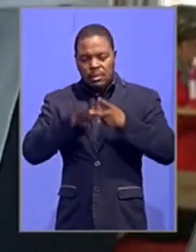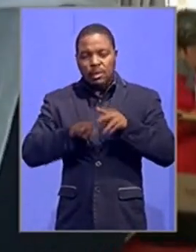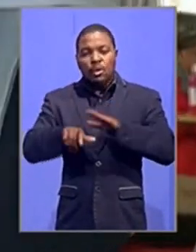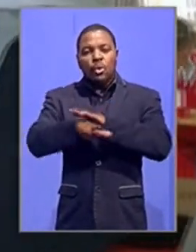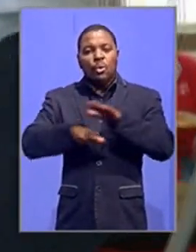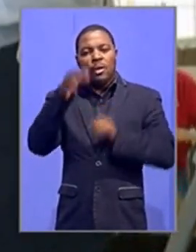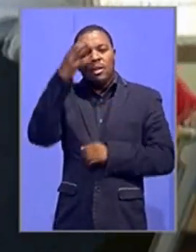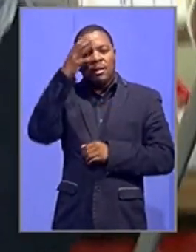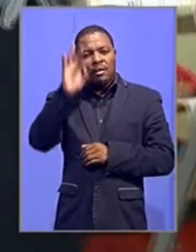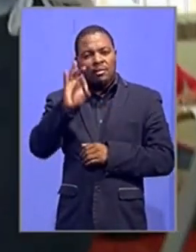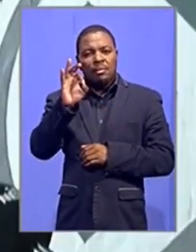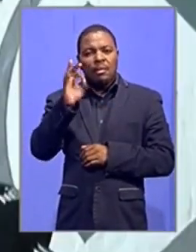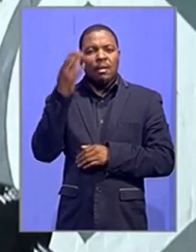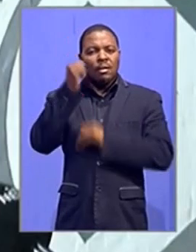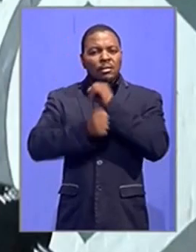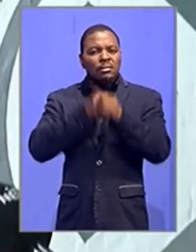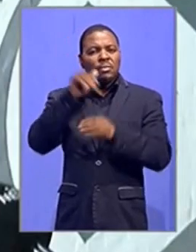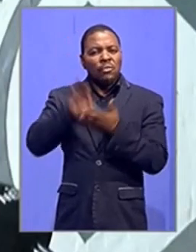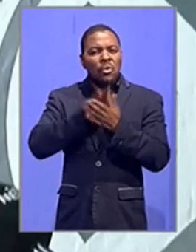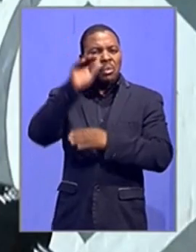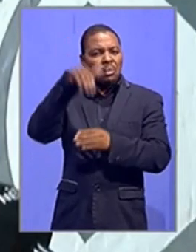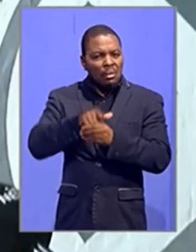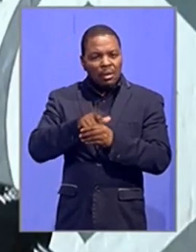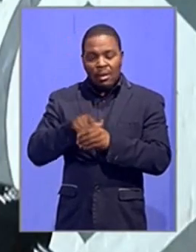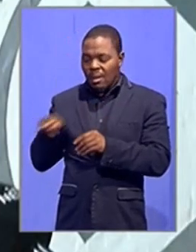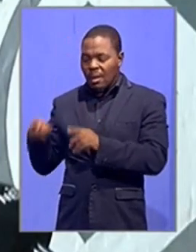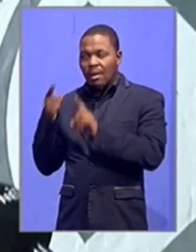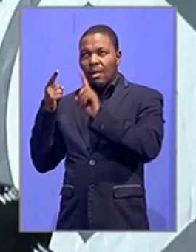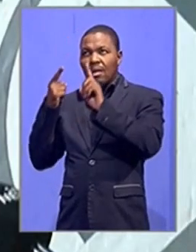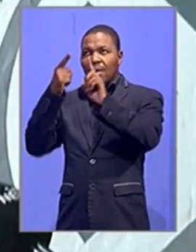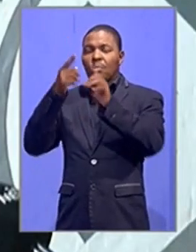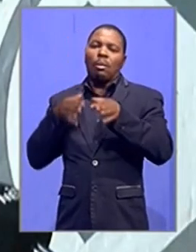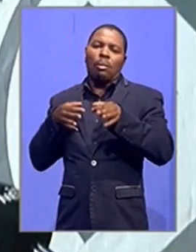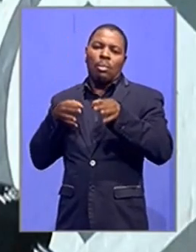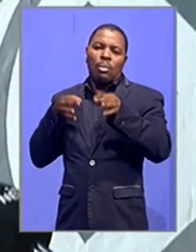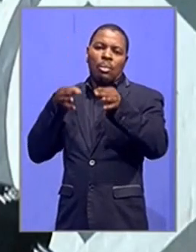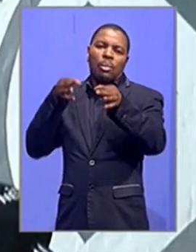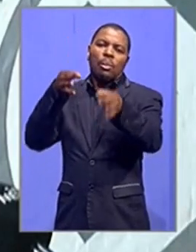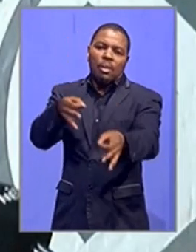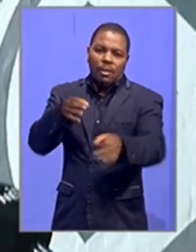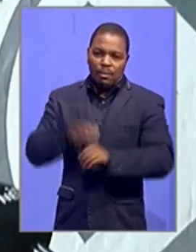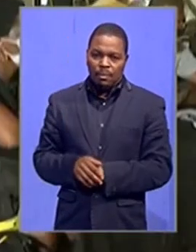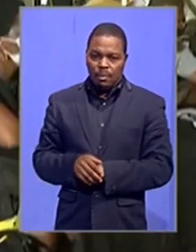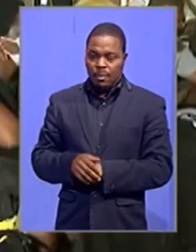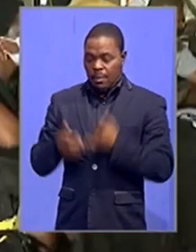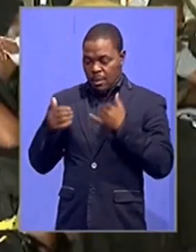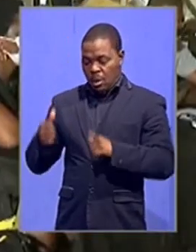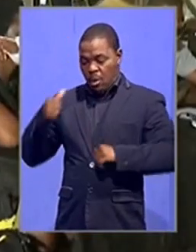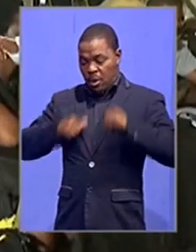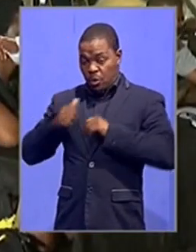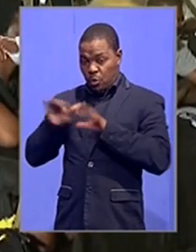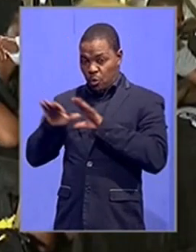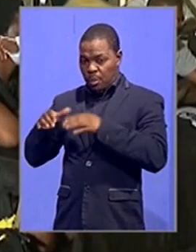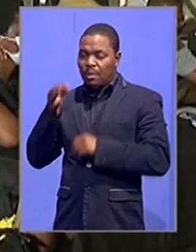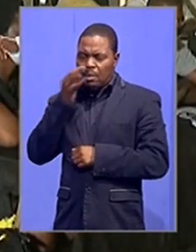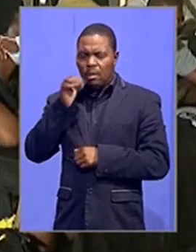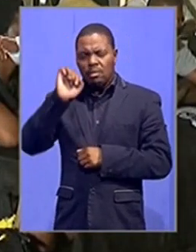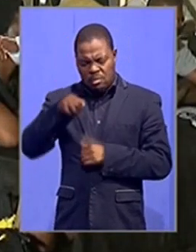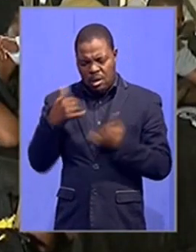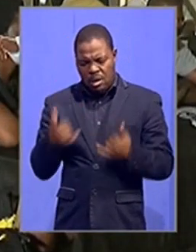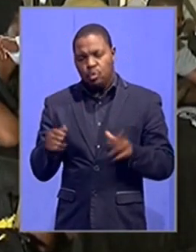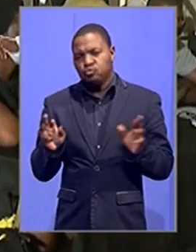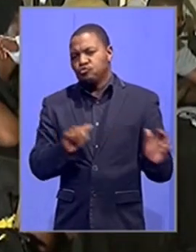tsa dipusoselegae ngogola, maikalelo ano a ne a diegisiwa. Jaanong ba komiti ya nakwana ba ka ya fa ba siametse go ka leba